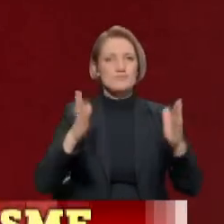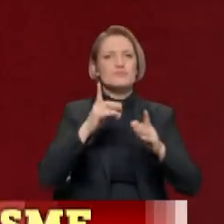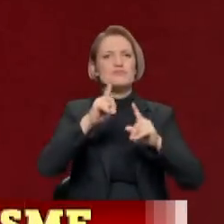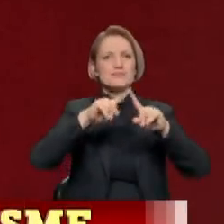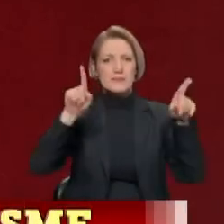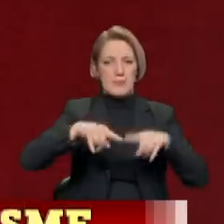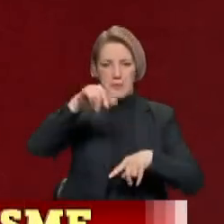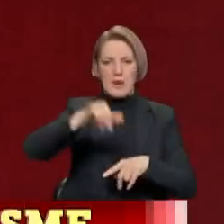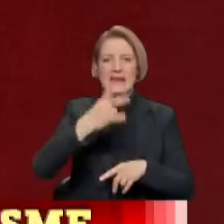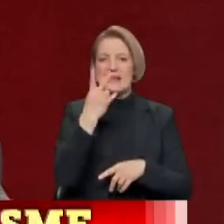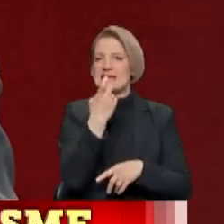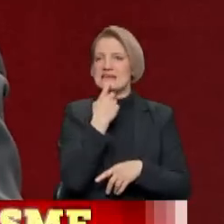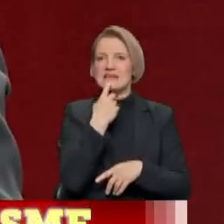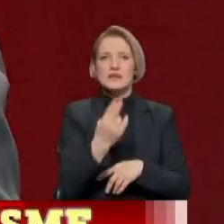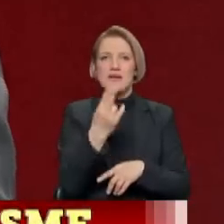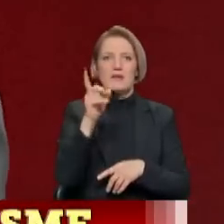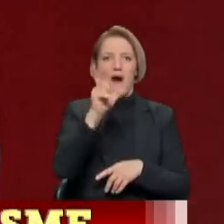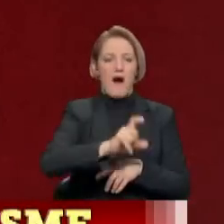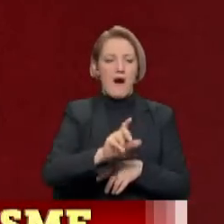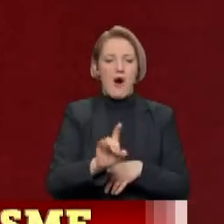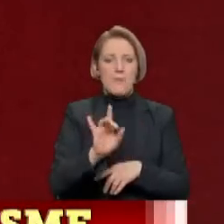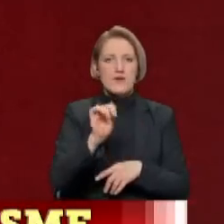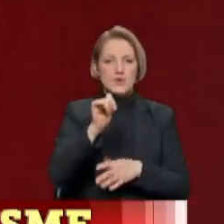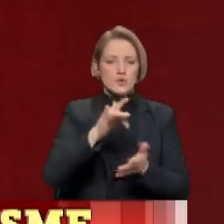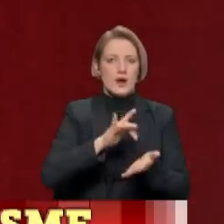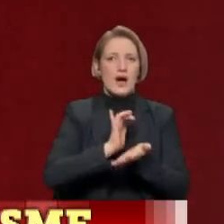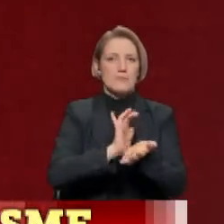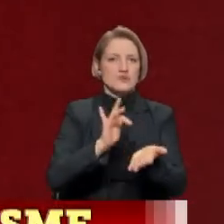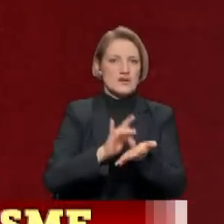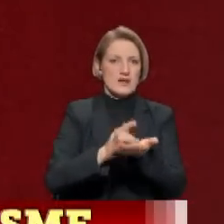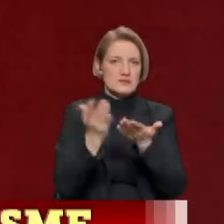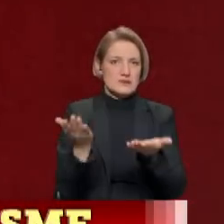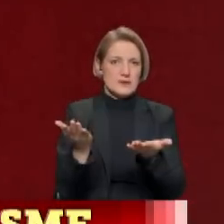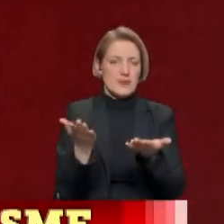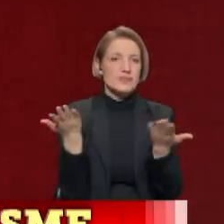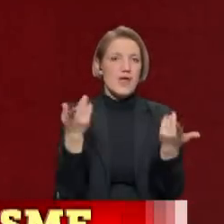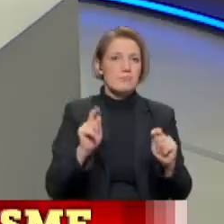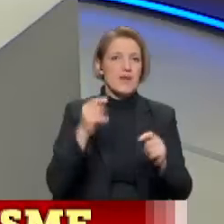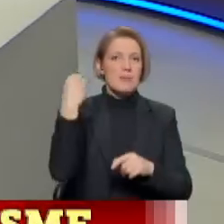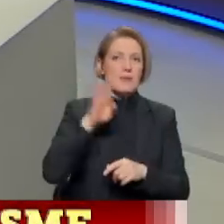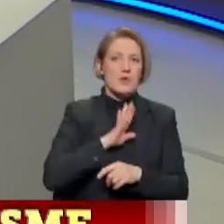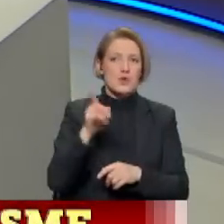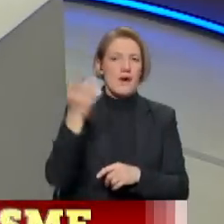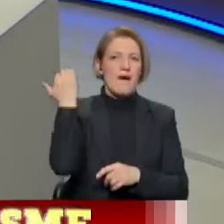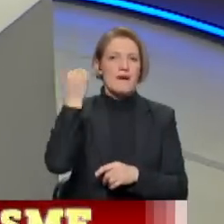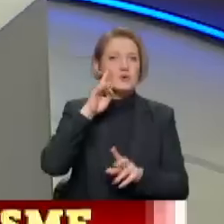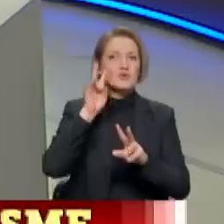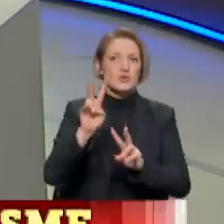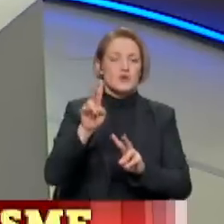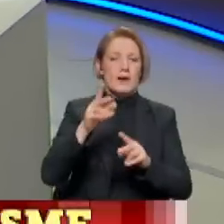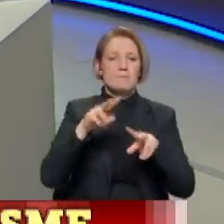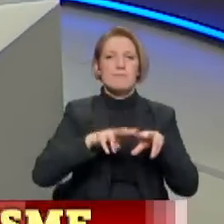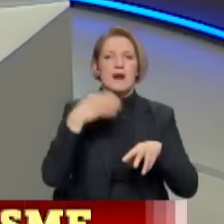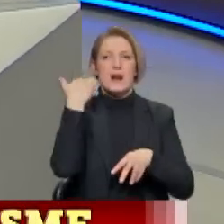ediyor mu? 2 yıl 7 ay 15 gün hapis cezası ya. Yani ne yapmış Ekrem İmamoğlu? Şimdi arkamızda görüntüler de geliyor.